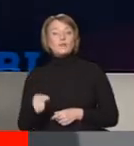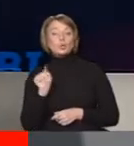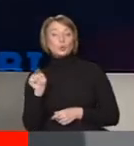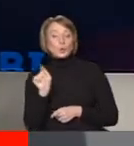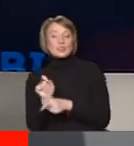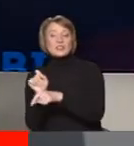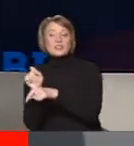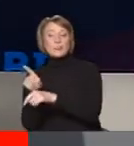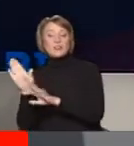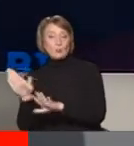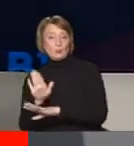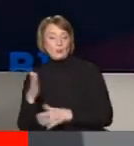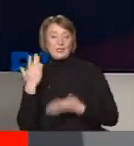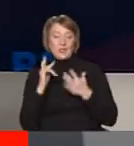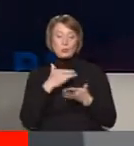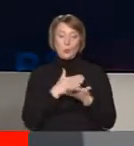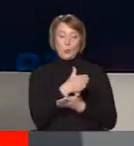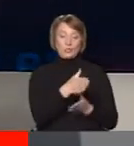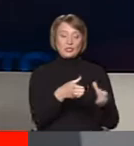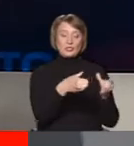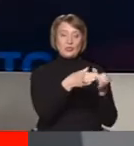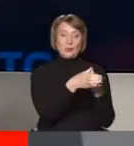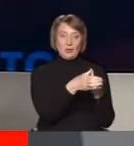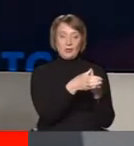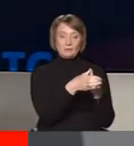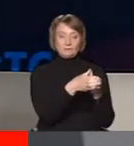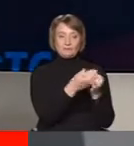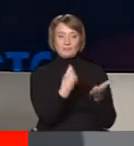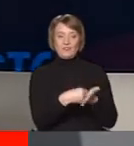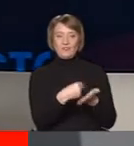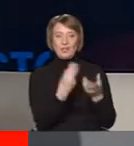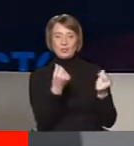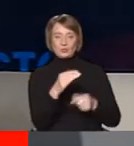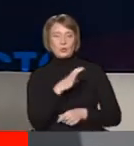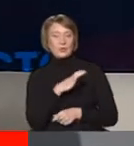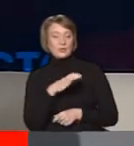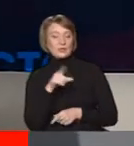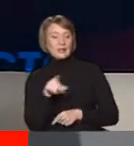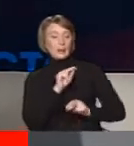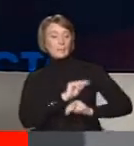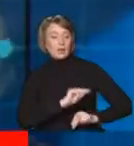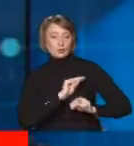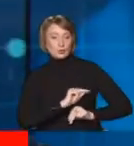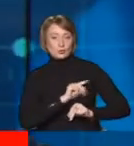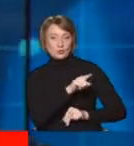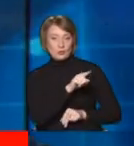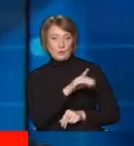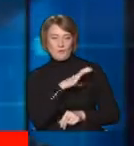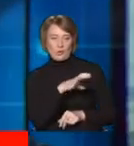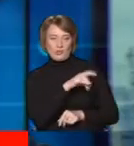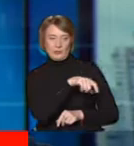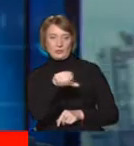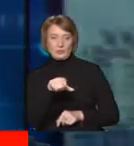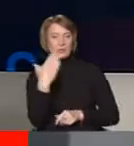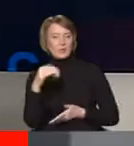музику. Якщо політична партія фінансується олігархією, то вона працює в інтересах олігархії. І її представники в